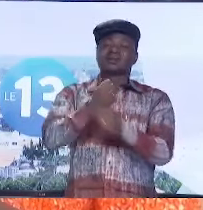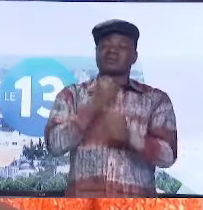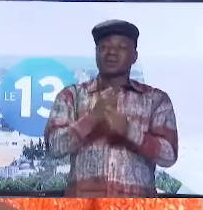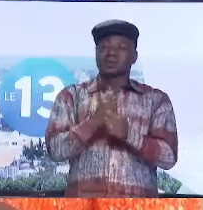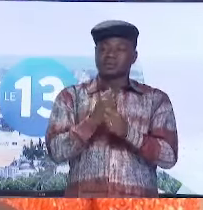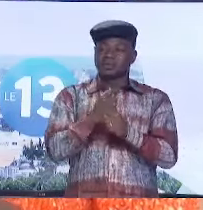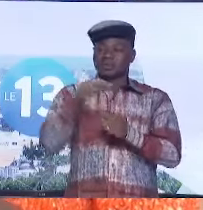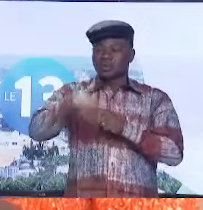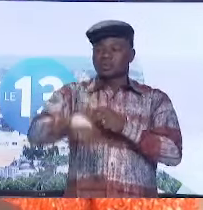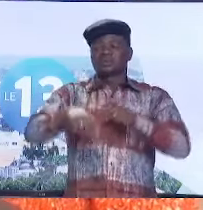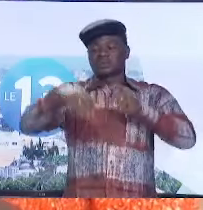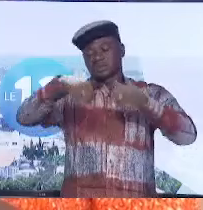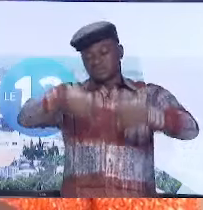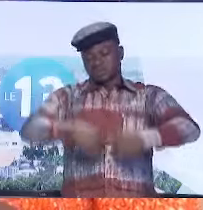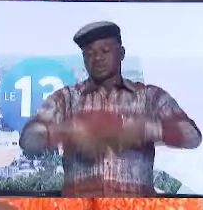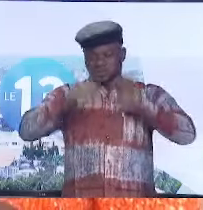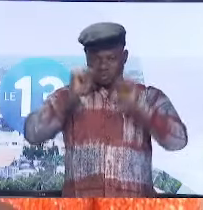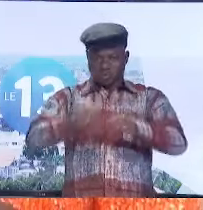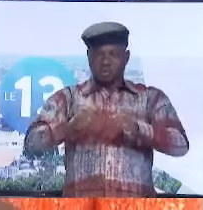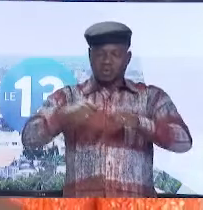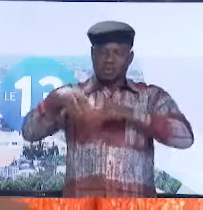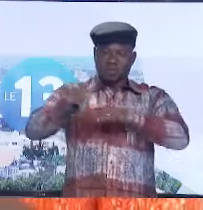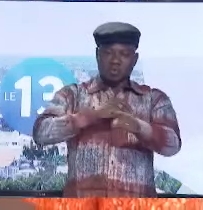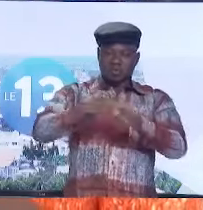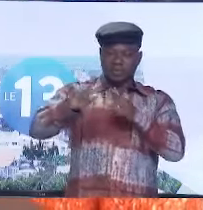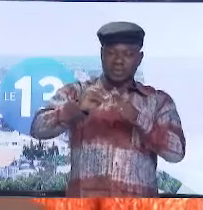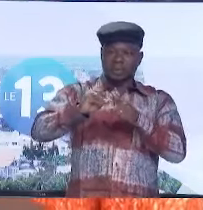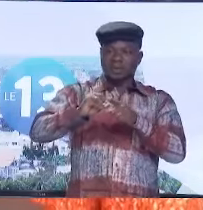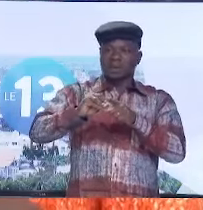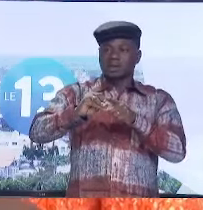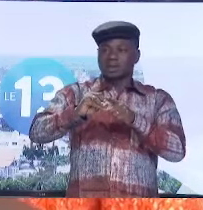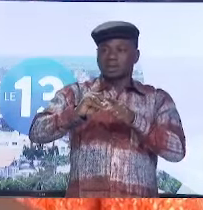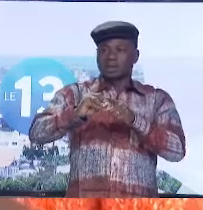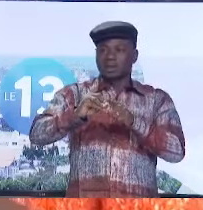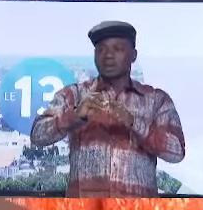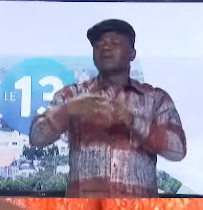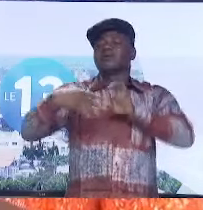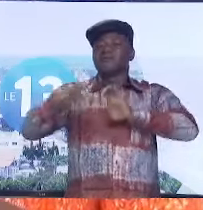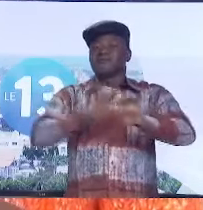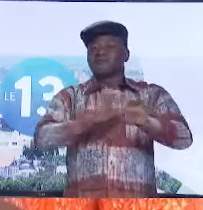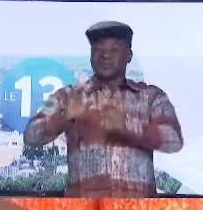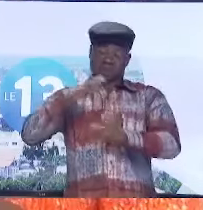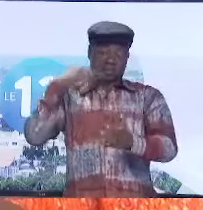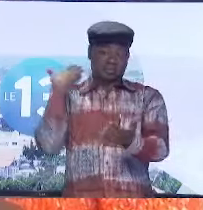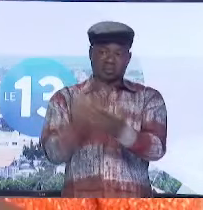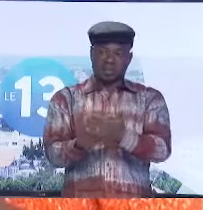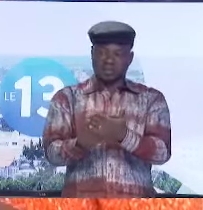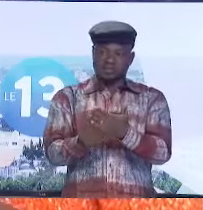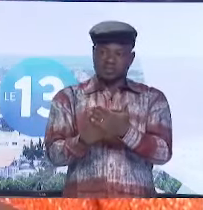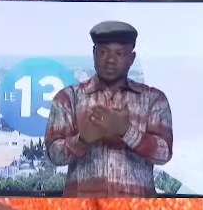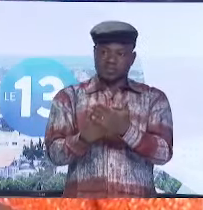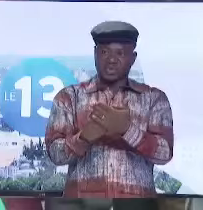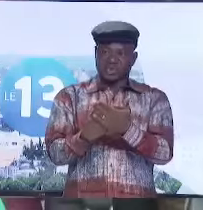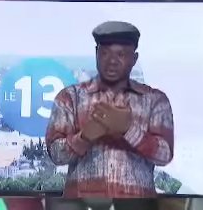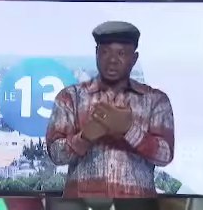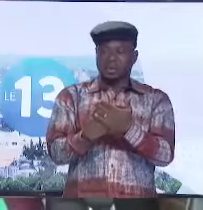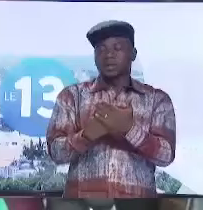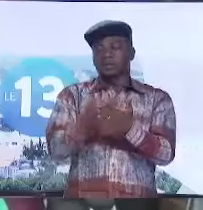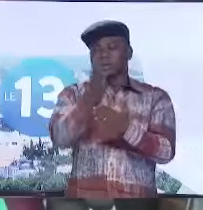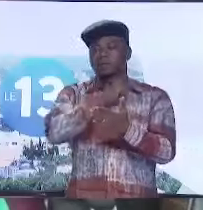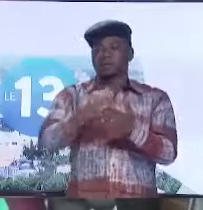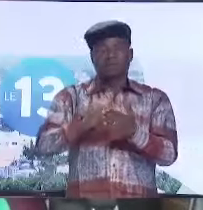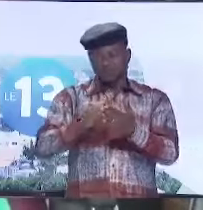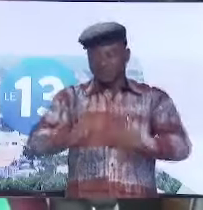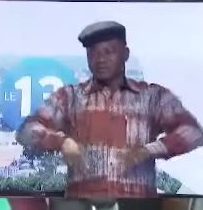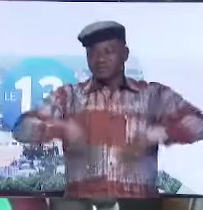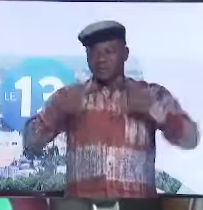ces jeunes-là pourront occuper et puis refaire pleinement, c'est-à-dire que leur parcours professionnel. Le Pro